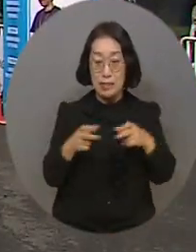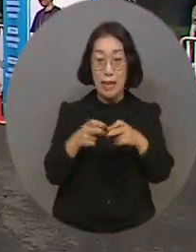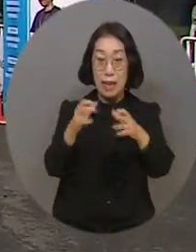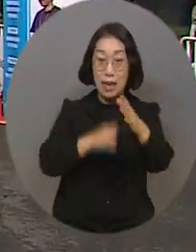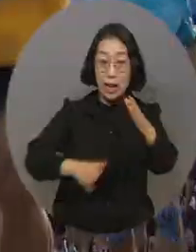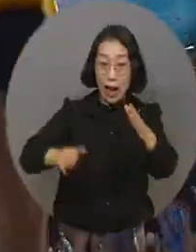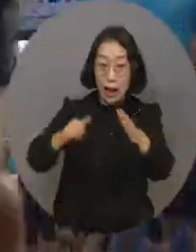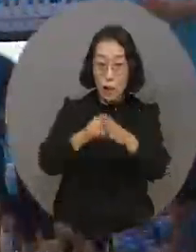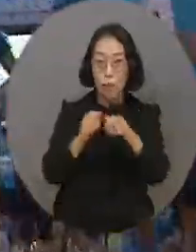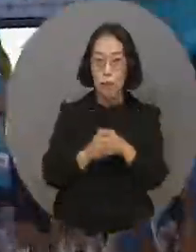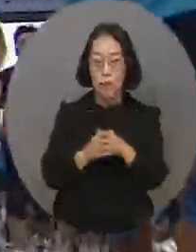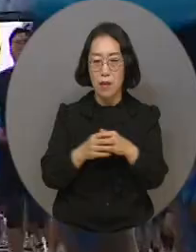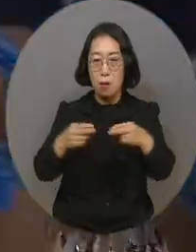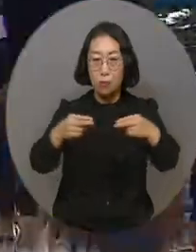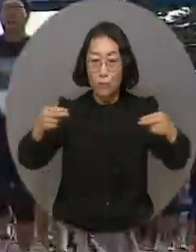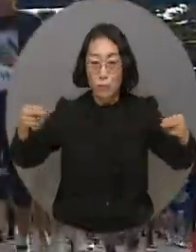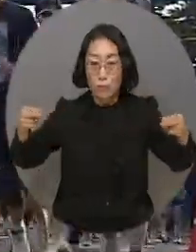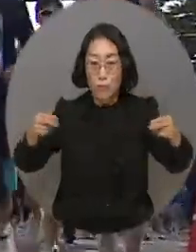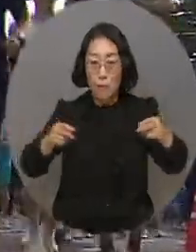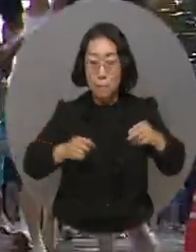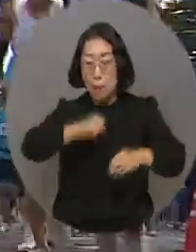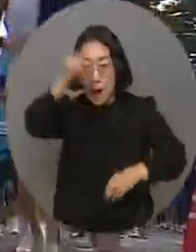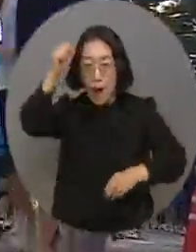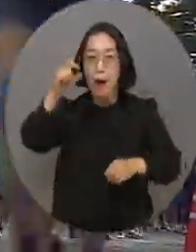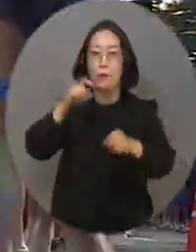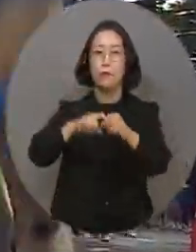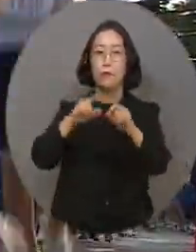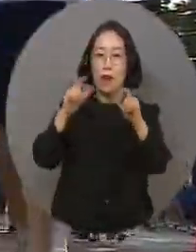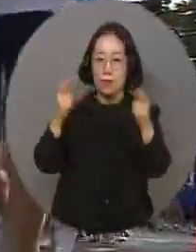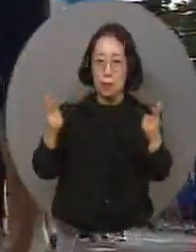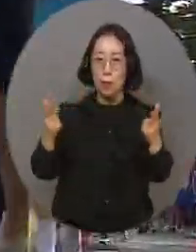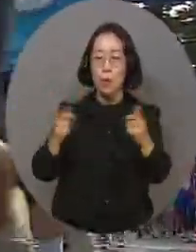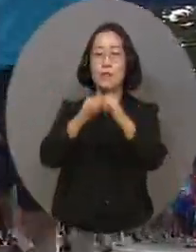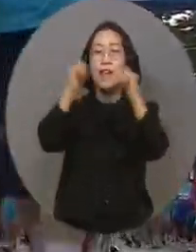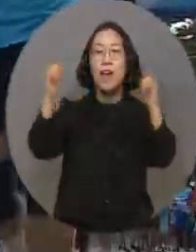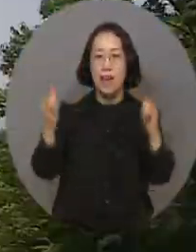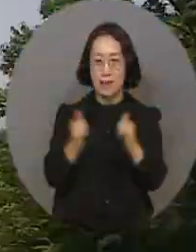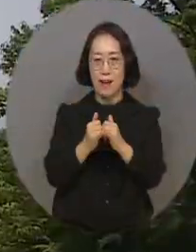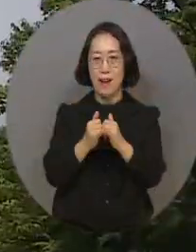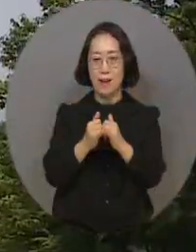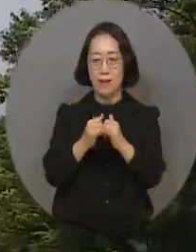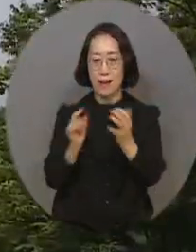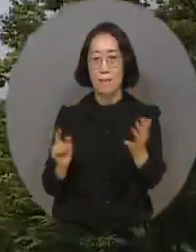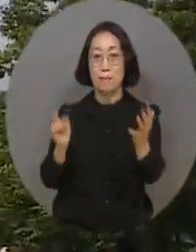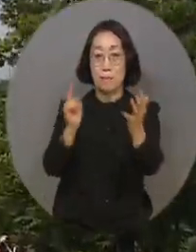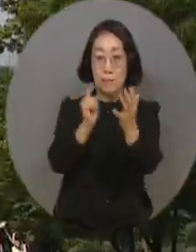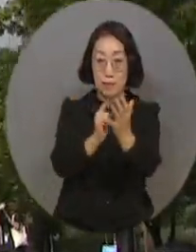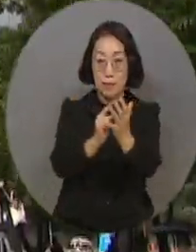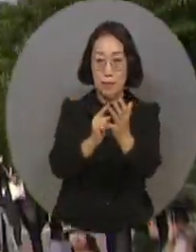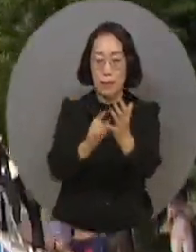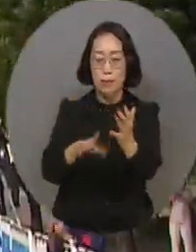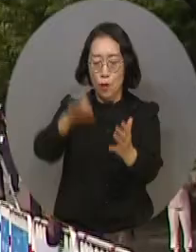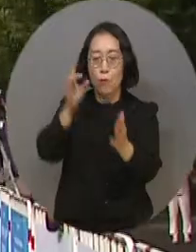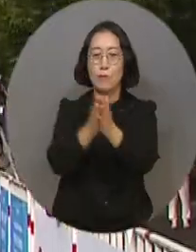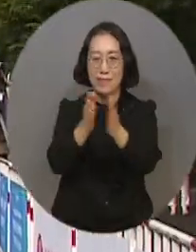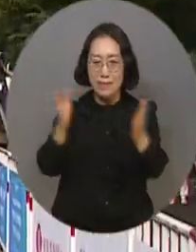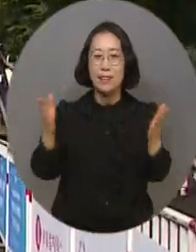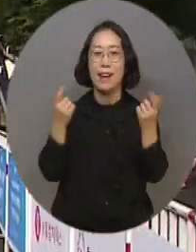가족에게는 단순한 결승점이 아닌 따뜻한 세상을 향해 나아가길 바란다는 작은 시작일지도